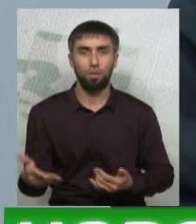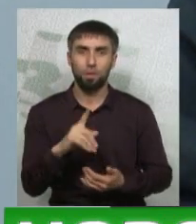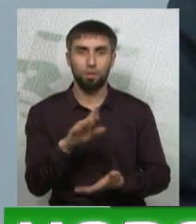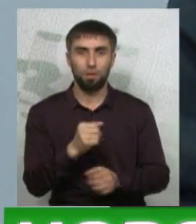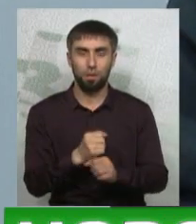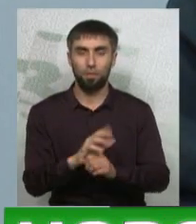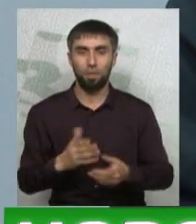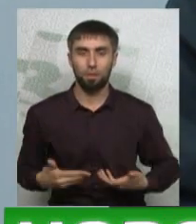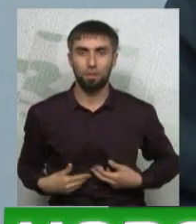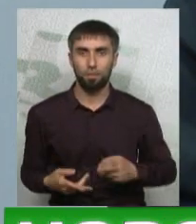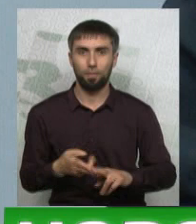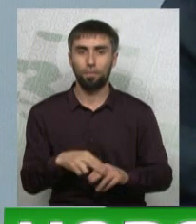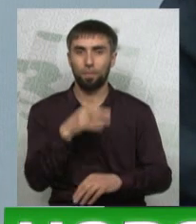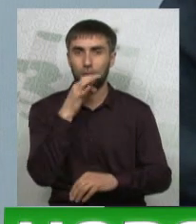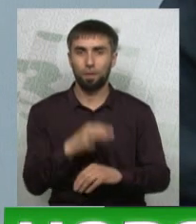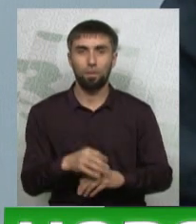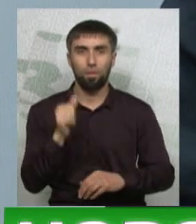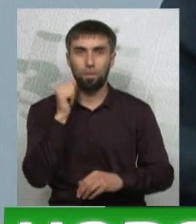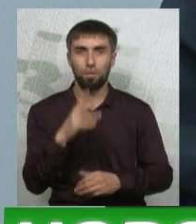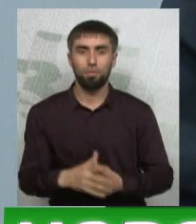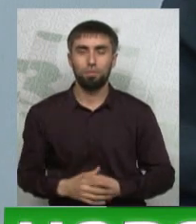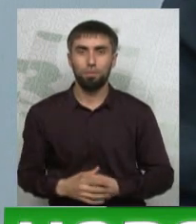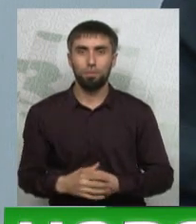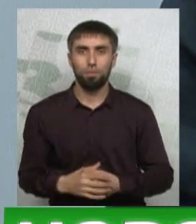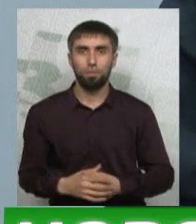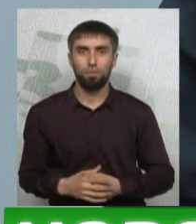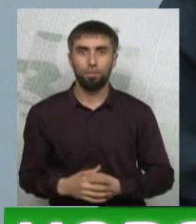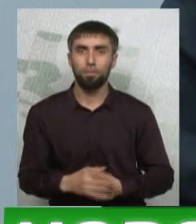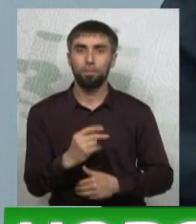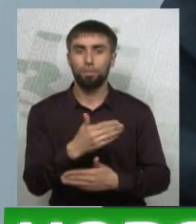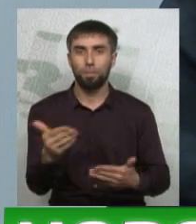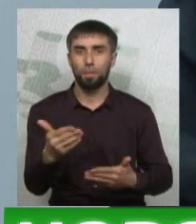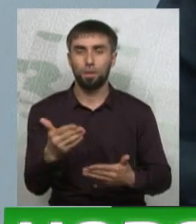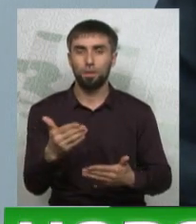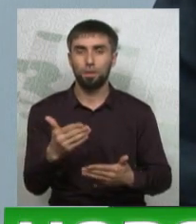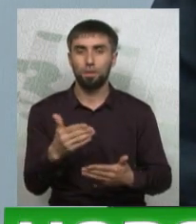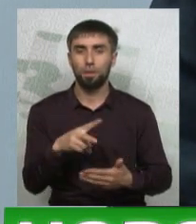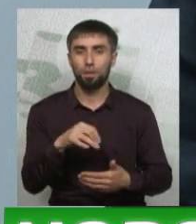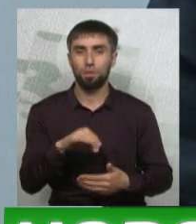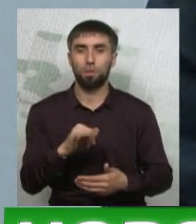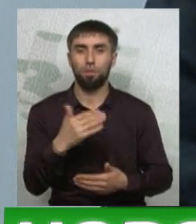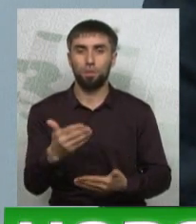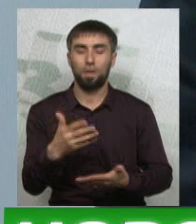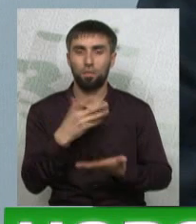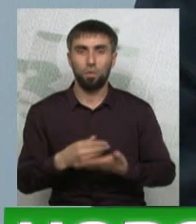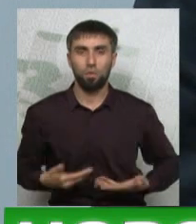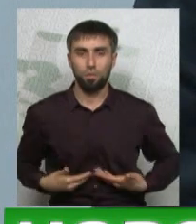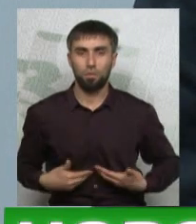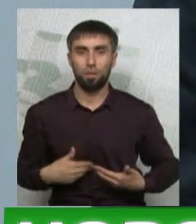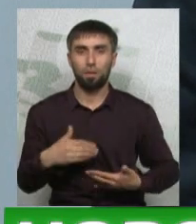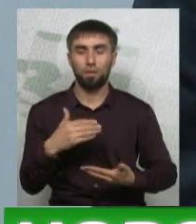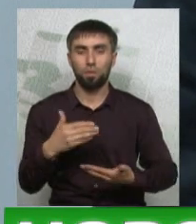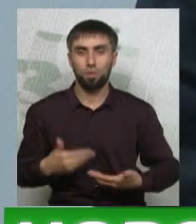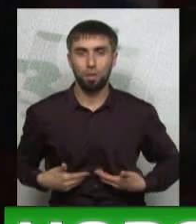в жизни, это ответственность, которая на вас лежит, и вы своей жизнью, и жизнью